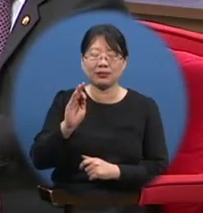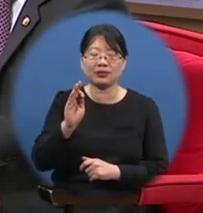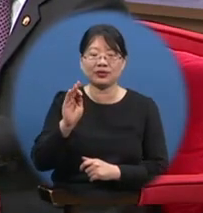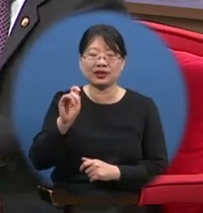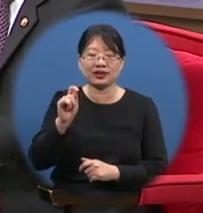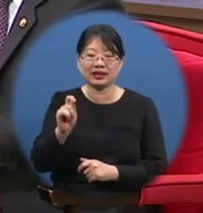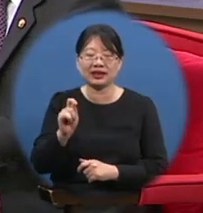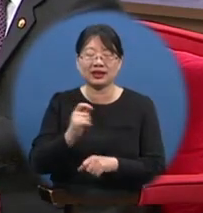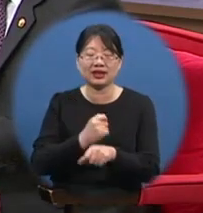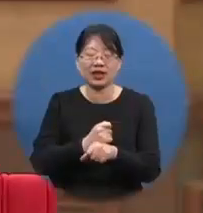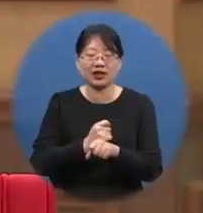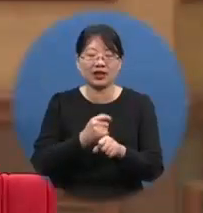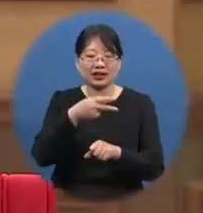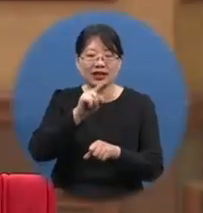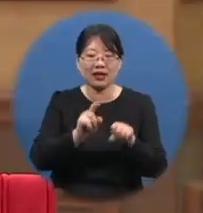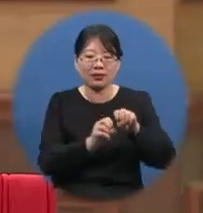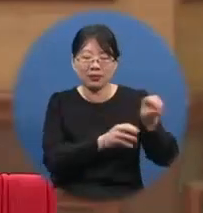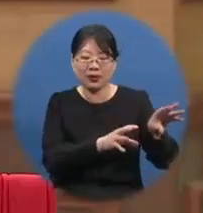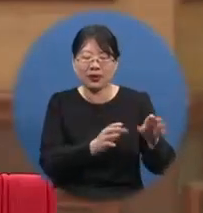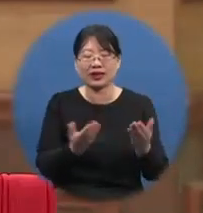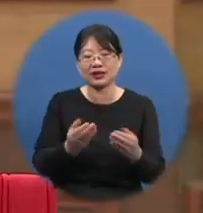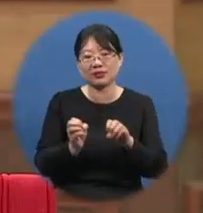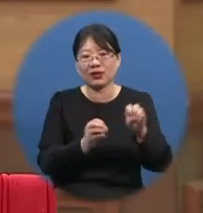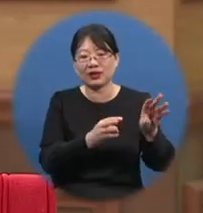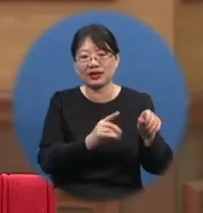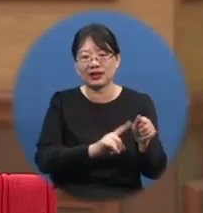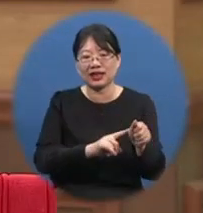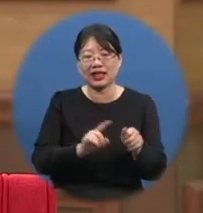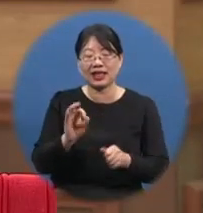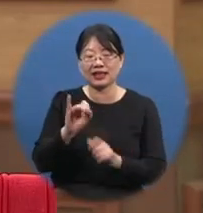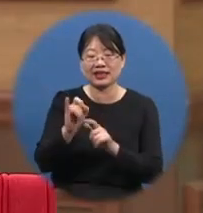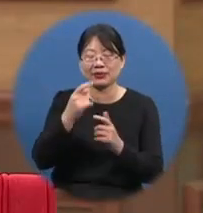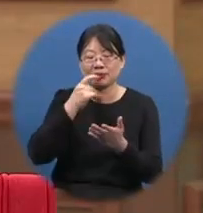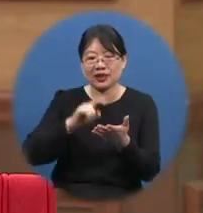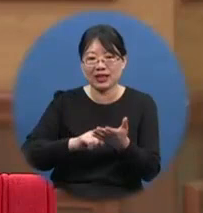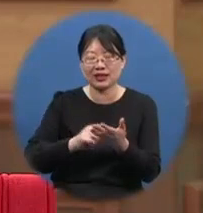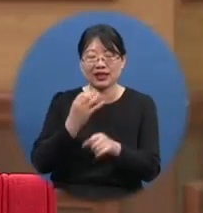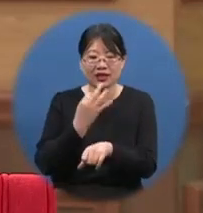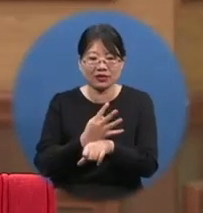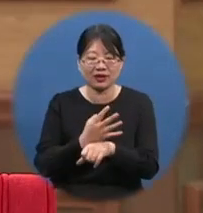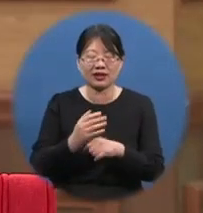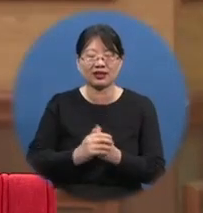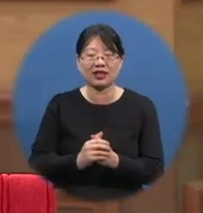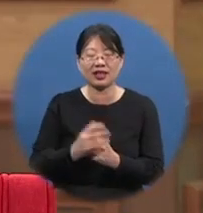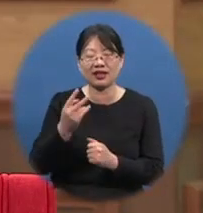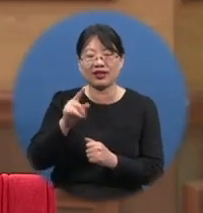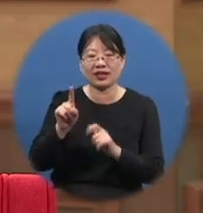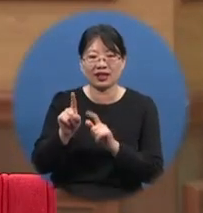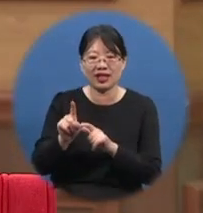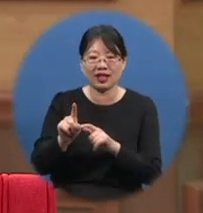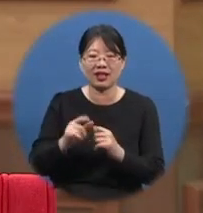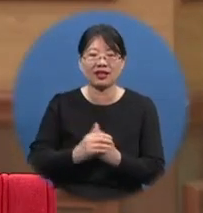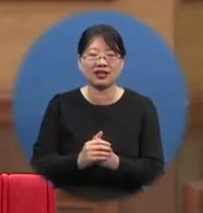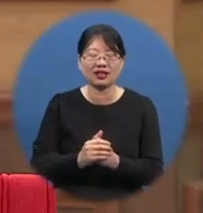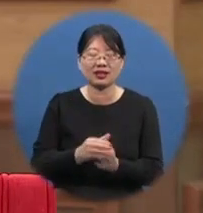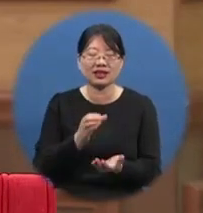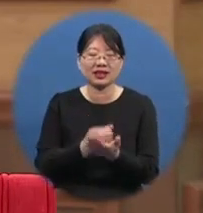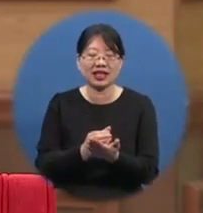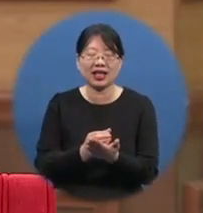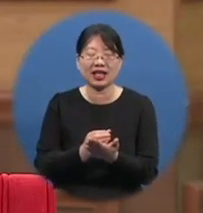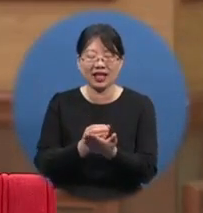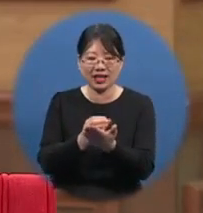뭐냐면 버릴 사. 아. 일을 버리자. 아. 이는 쉽게 하자. 단순화하자. 예. 다는 차 한잔